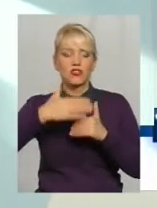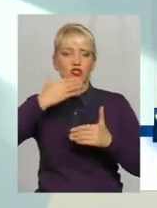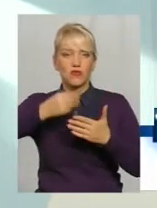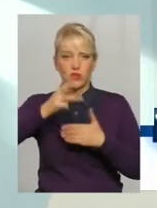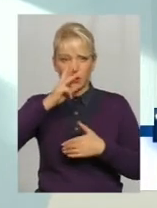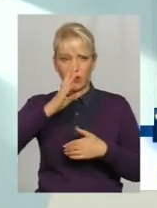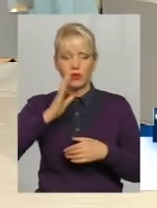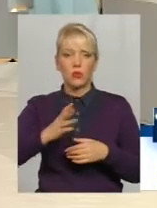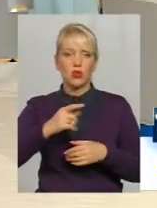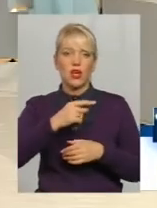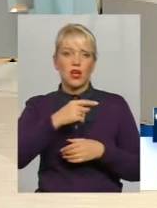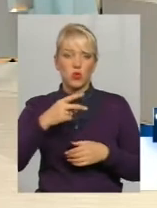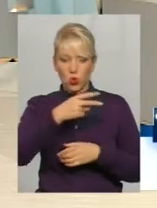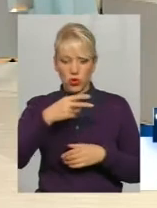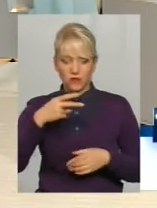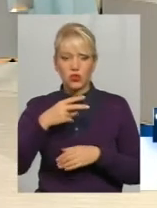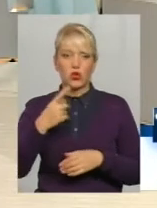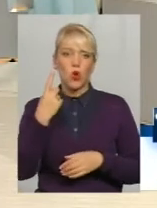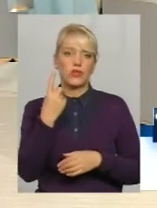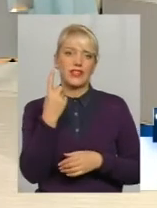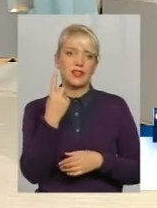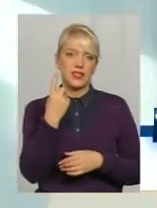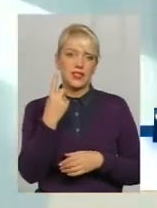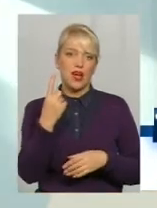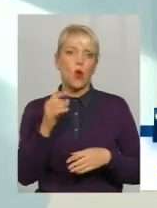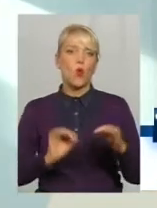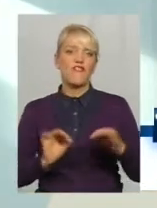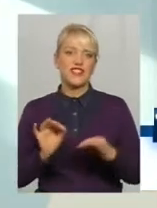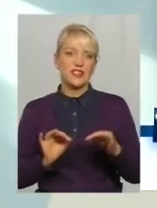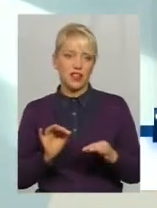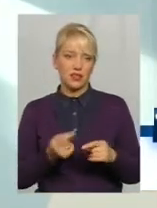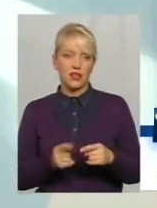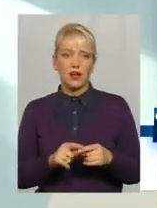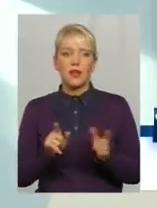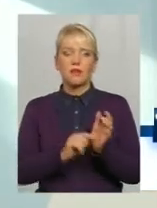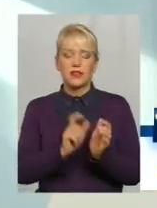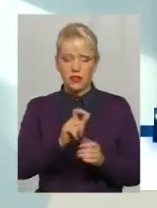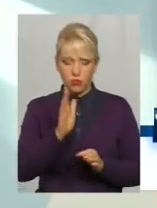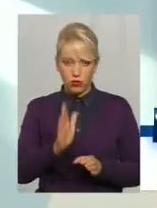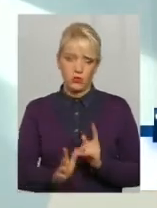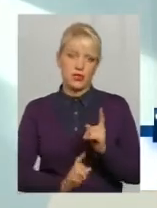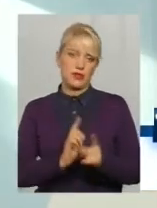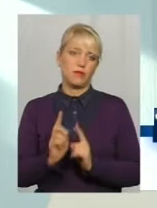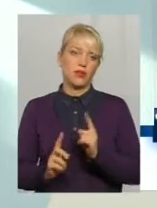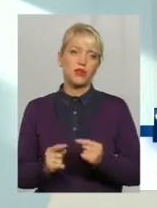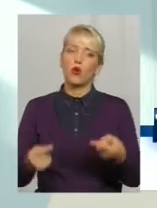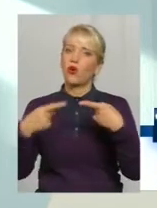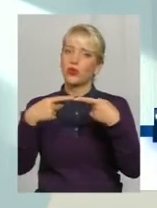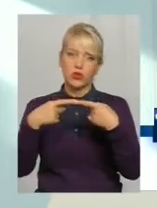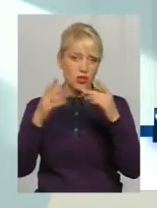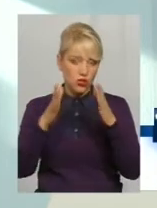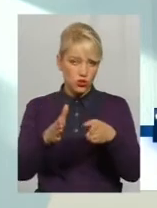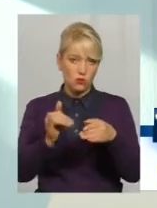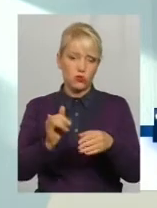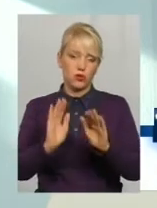одиниця. Коефіцієнт одиниця. Я б хотіла сьогодні особливо, у нашого пенсіонера будуть зміни. Однозначно будуть. І